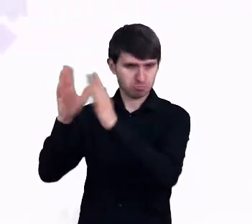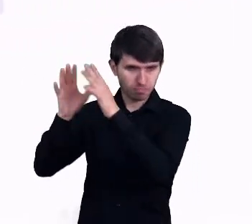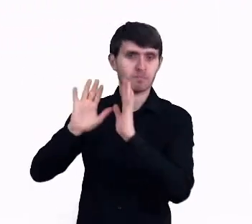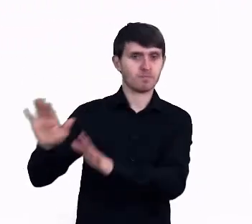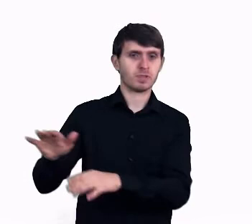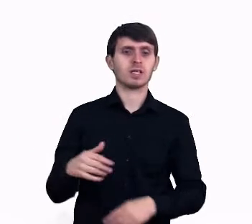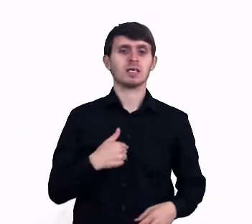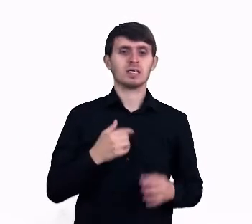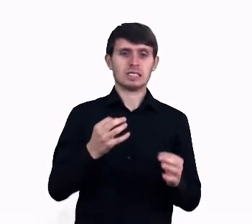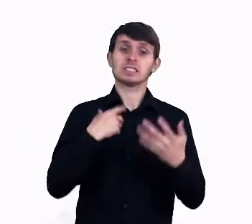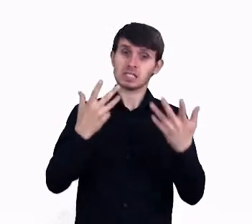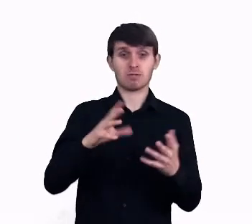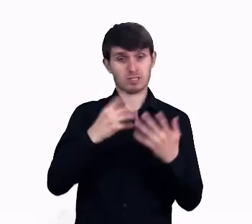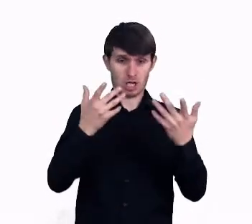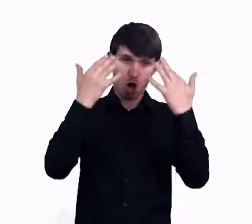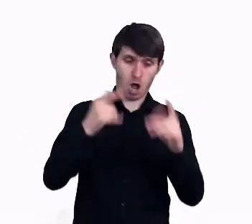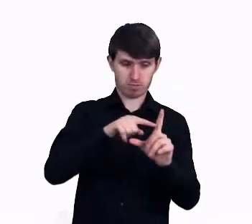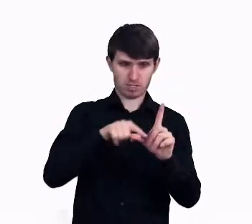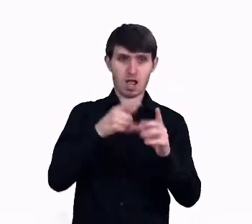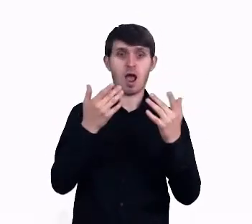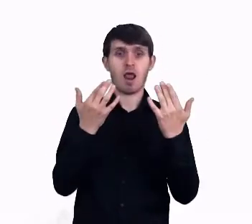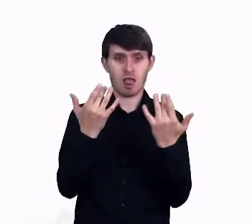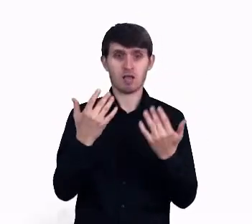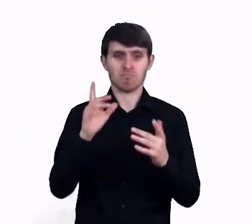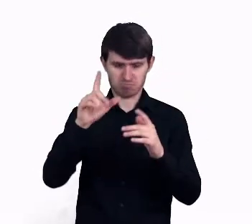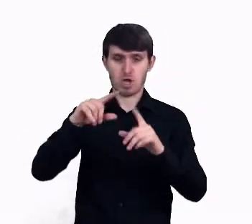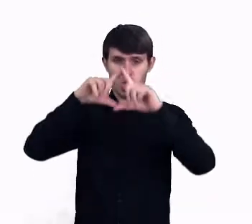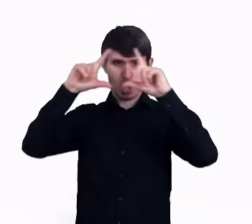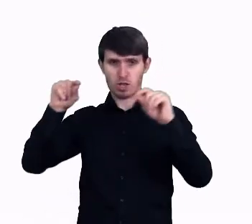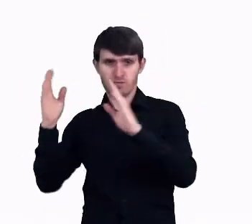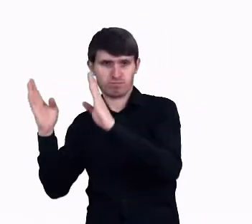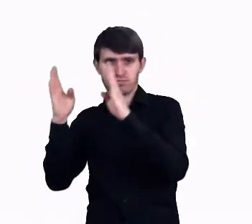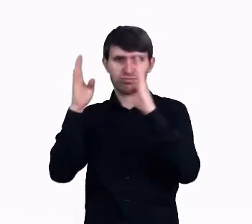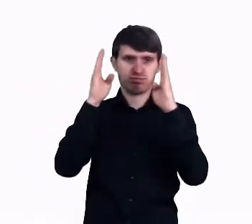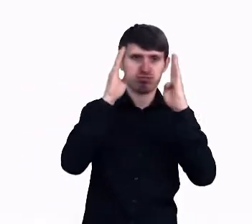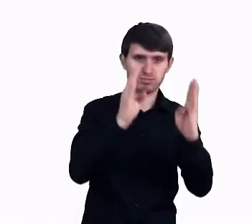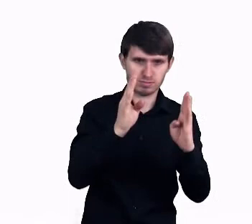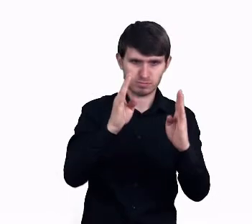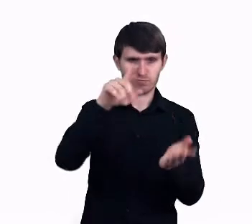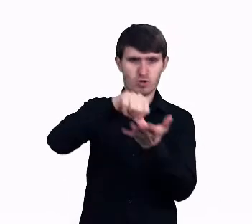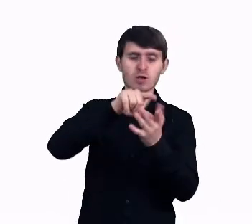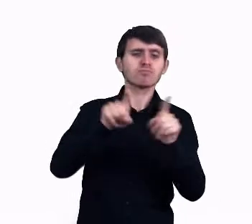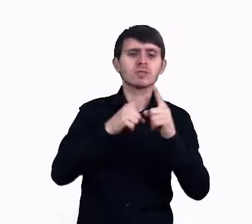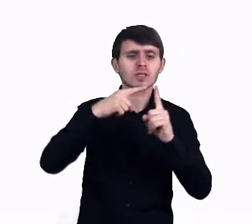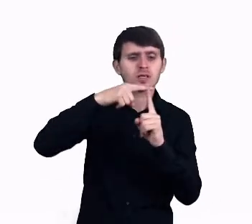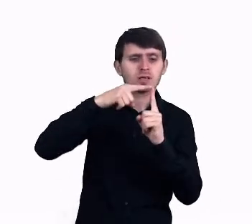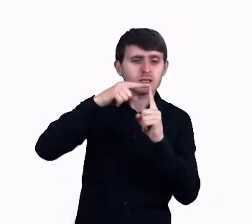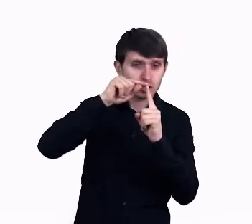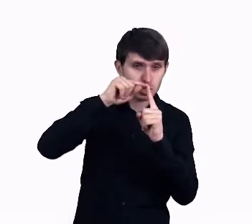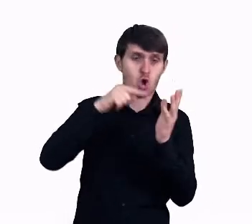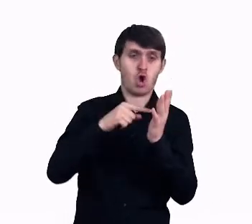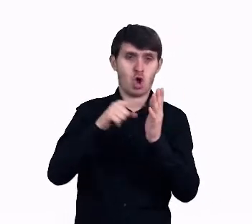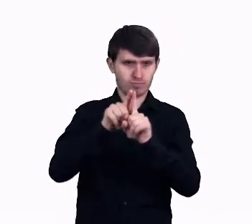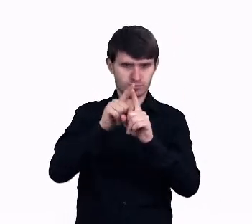generalnie gdy chcemy zmierzyć jakieś konto umieszczamy środek kątomierza w środku w środku właściwie